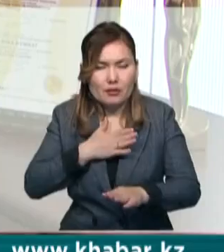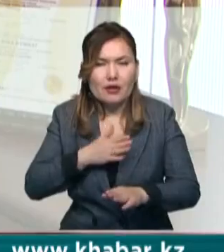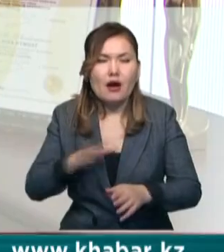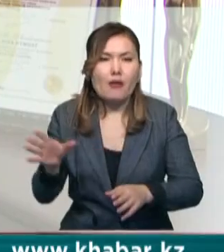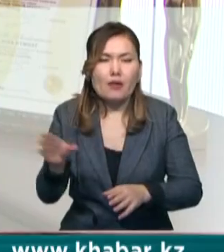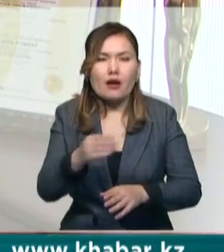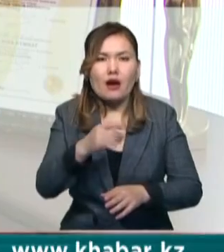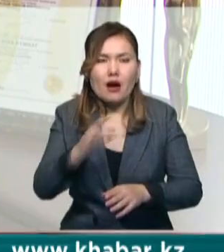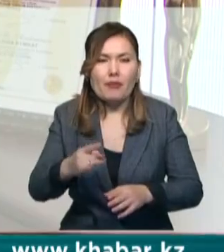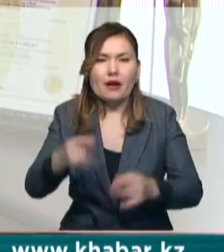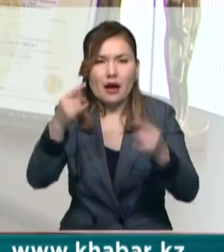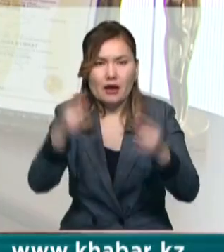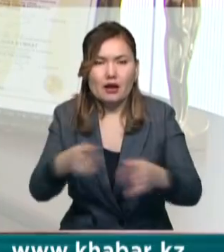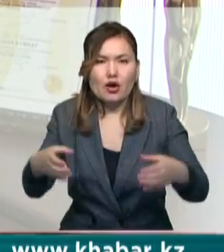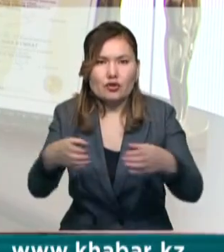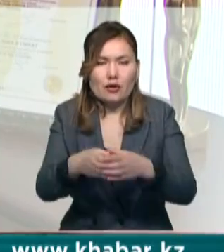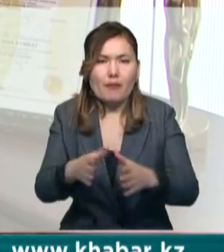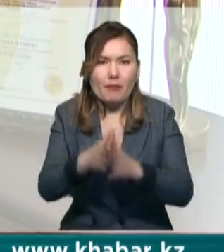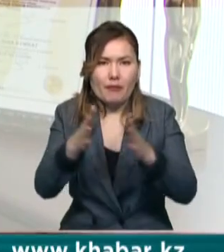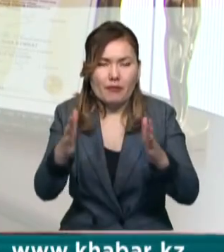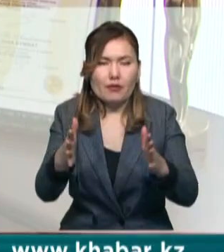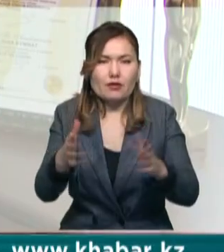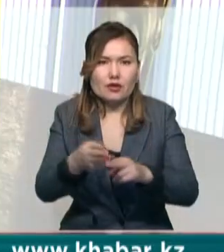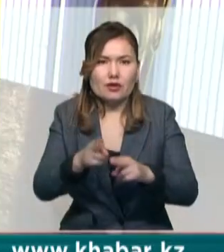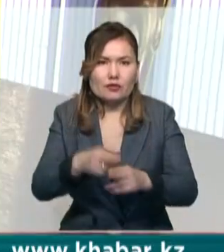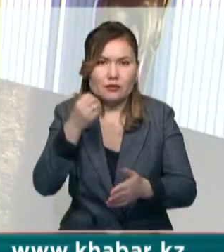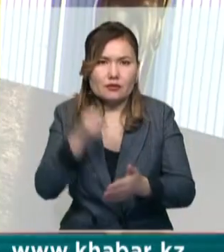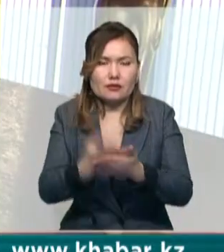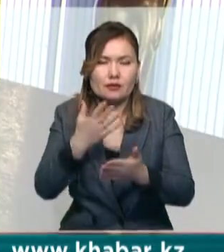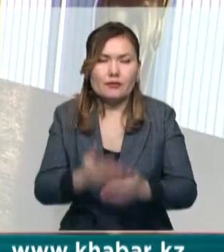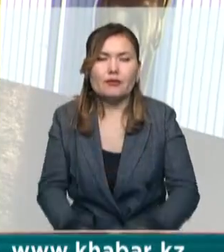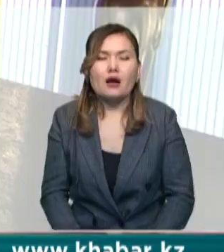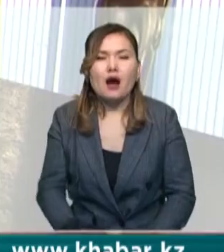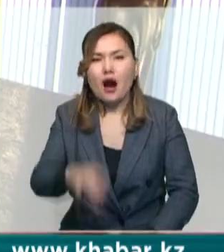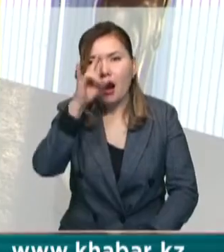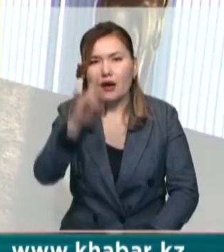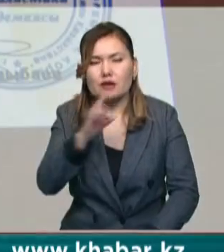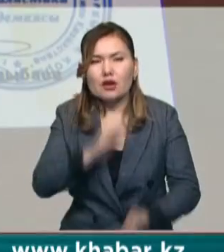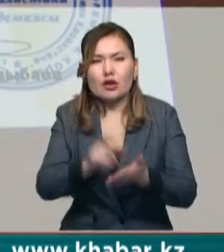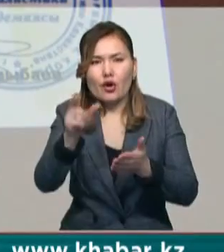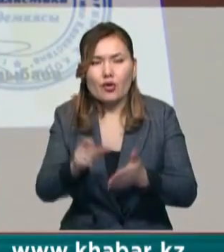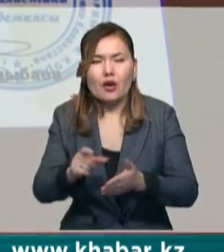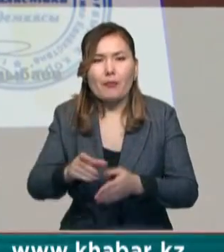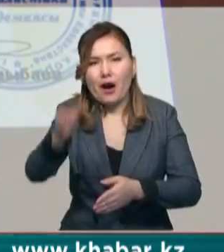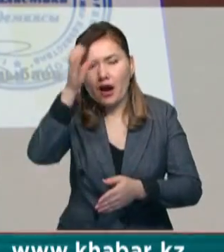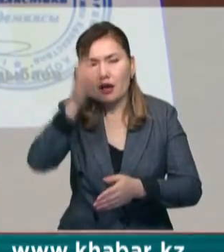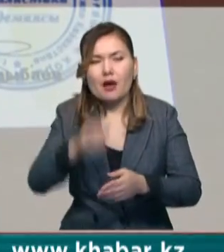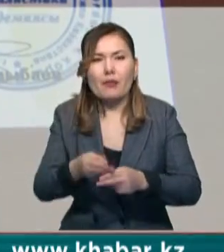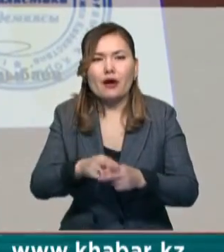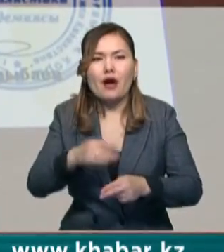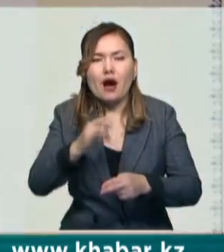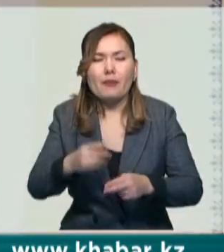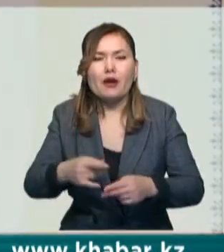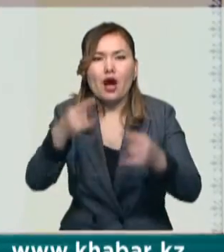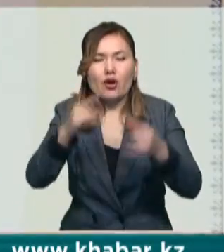хабар агентінің ұжымының барлықтарының бағасы деп ойлаймын өзім. Атап өту керек, Қазақстан журналистер академиясына хабар агенттігінің бірнеше